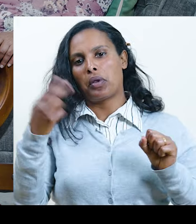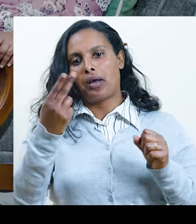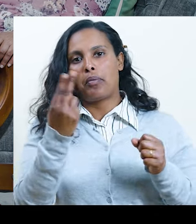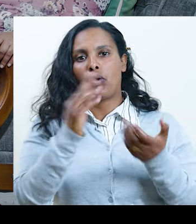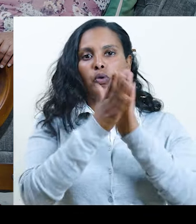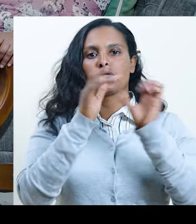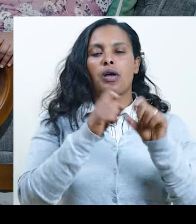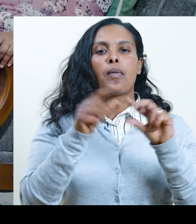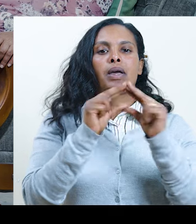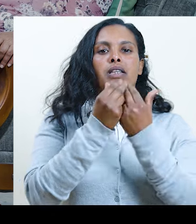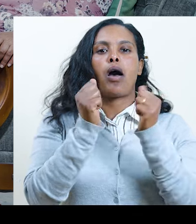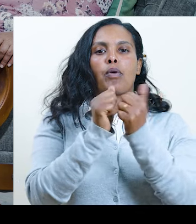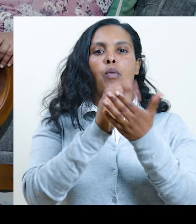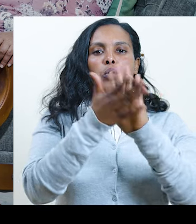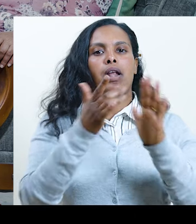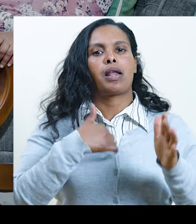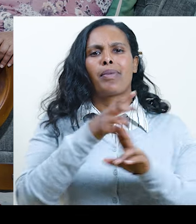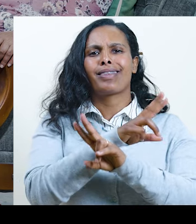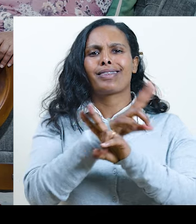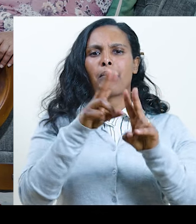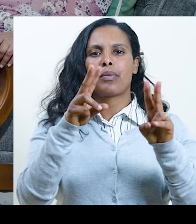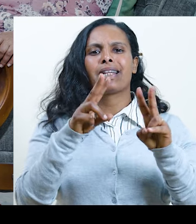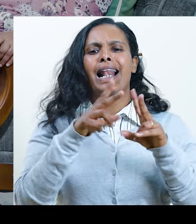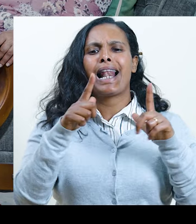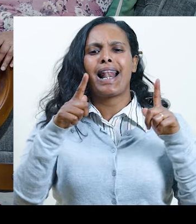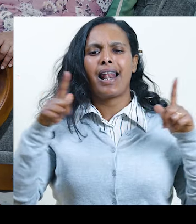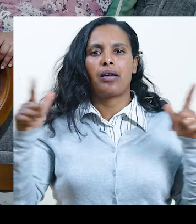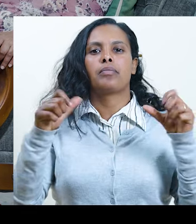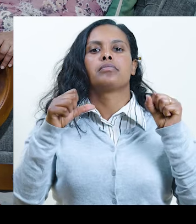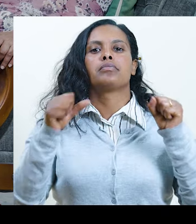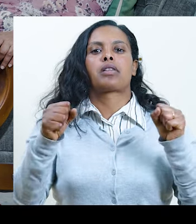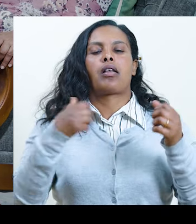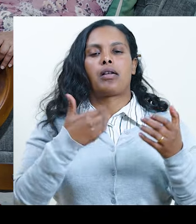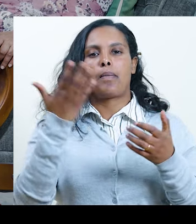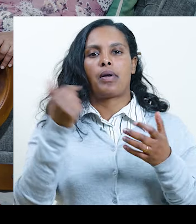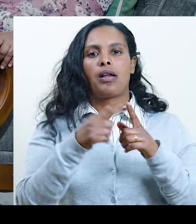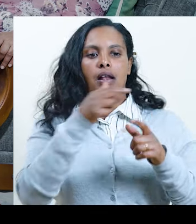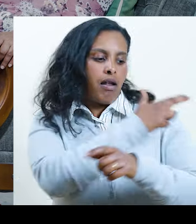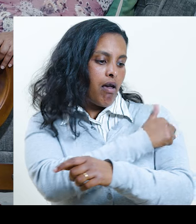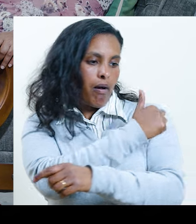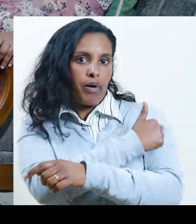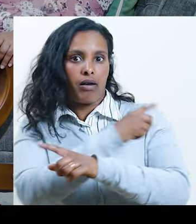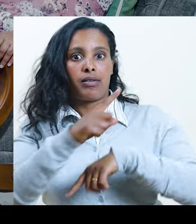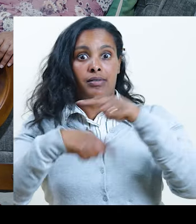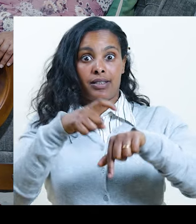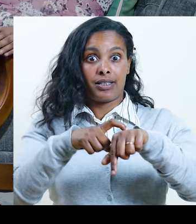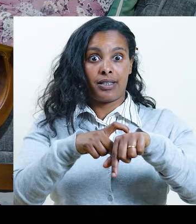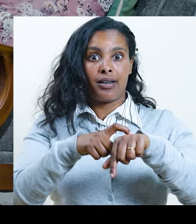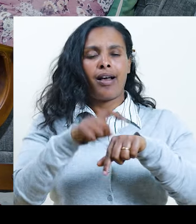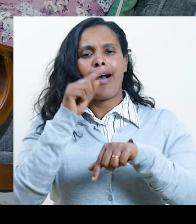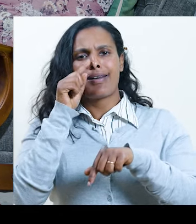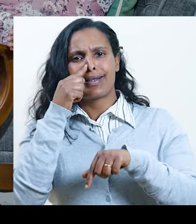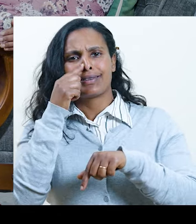ስለዚህ ቤተሰብ አብሮ መሆኑ ለእኔ በጣም ትልቅ ብርታት ነበረ እና የህክምና ሂደቶቼ በጣም